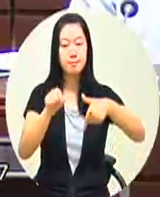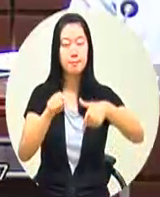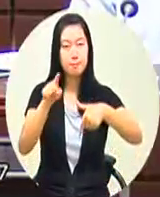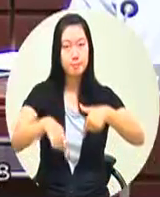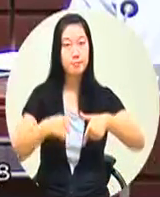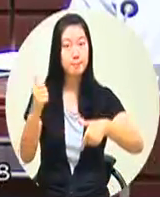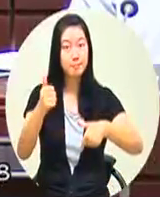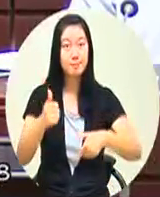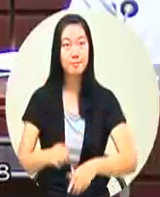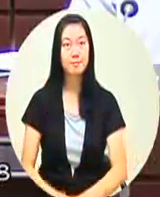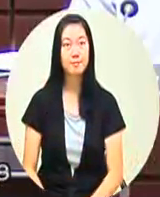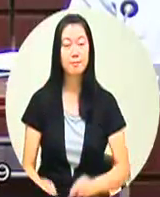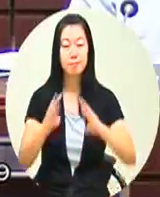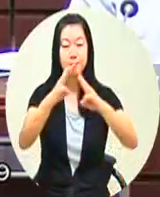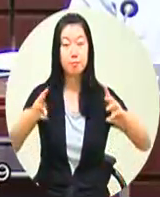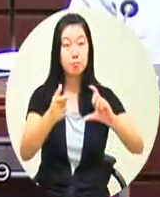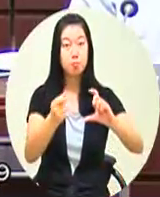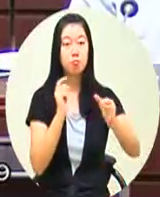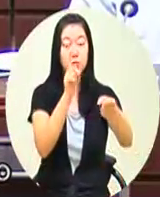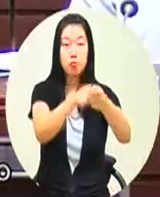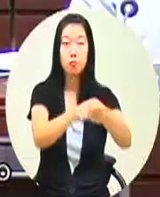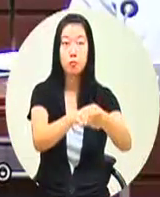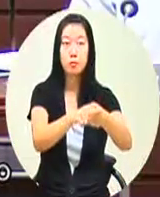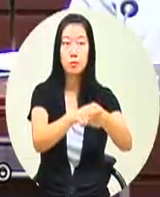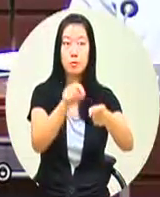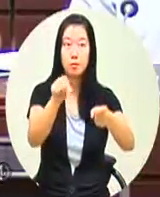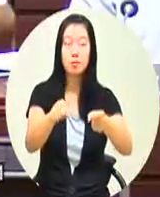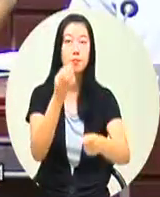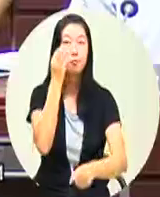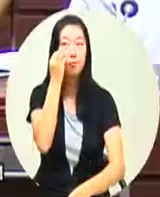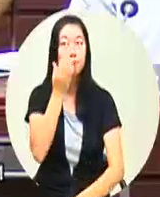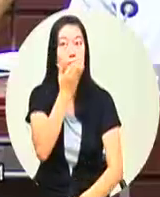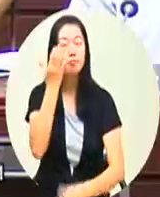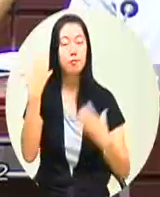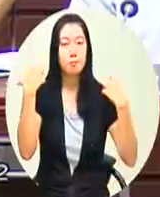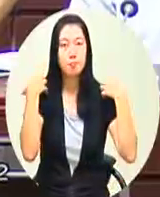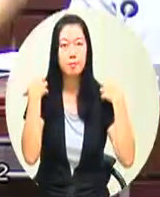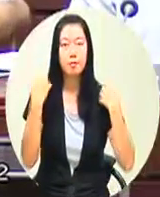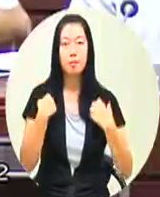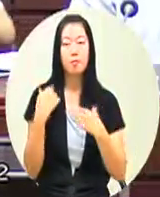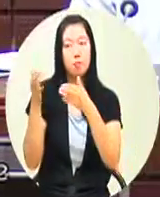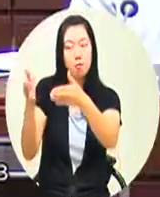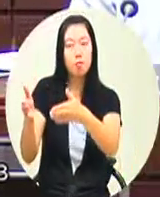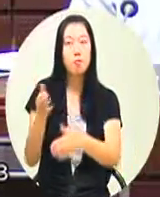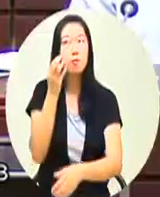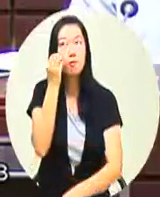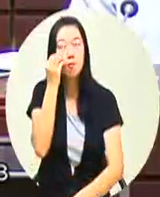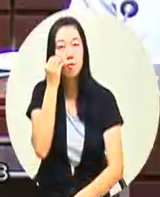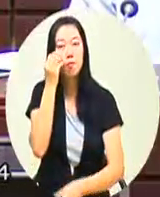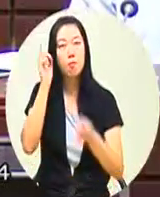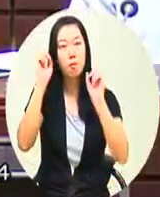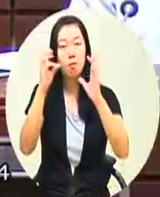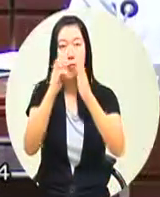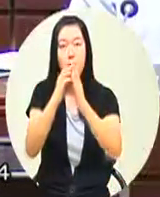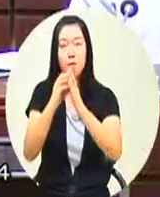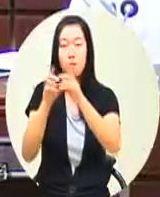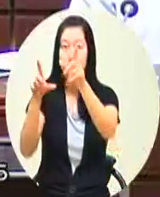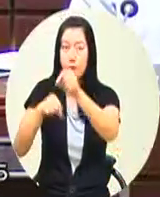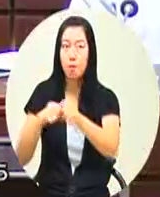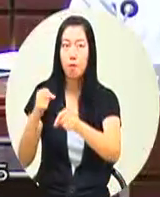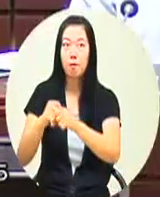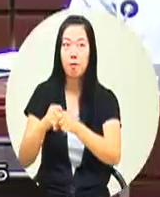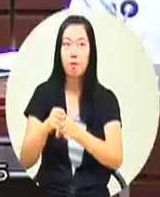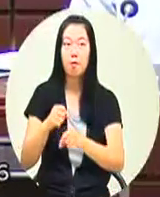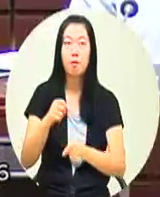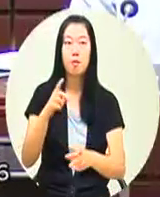么露营区的目的是主管机关是观光局，那么我们向观光局提出申请以后，他会依据整个容许使